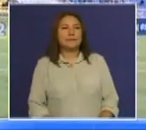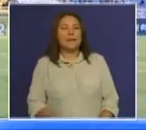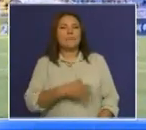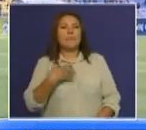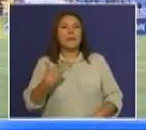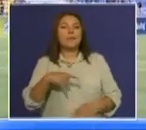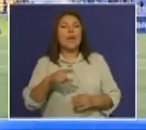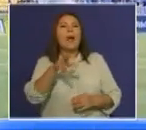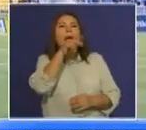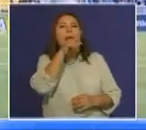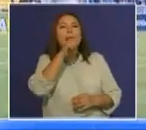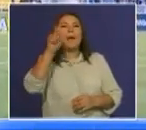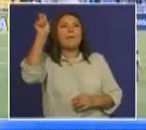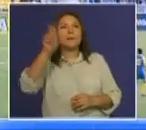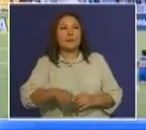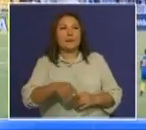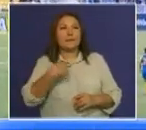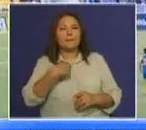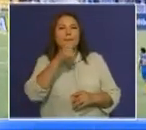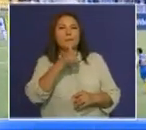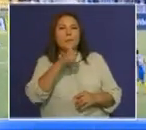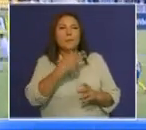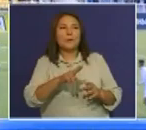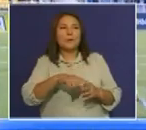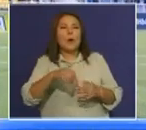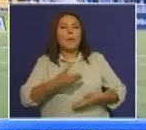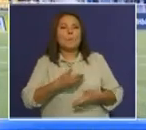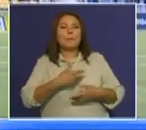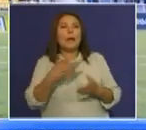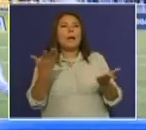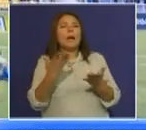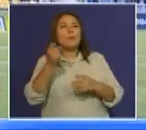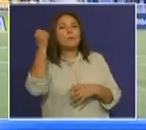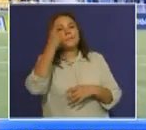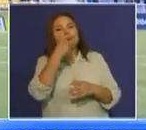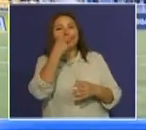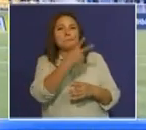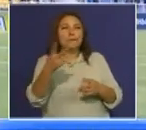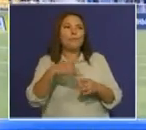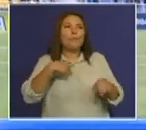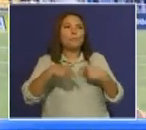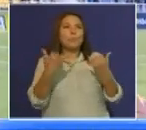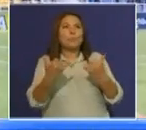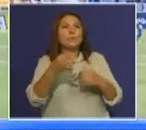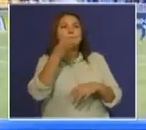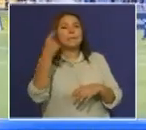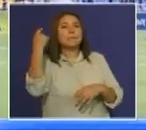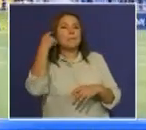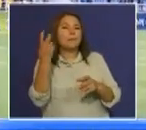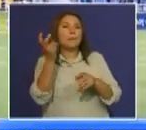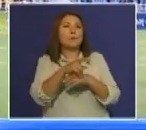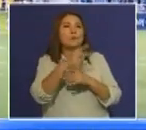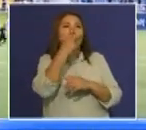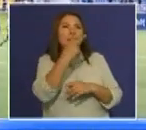Менің оңтүстік Кореядан Ақтауға саяхаттап келдім. Шағын әрі өмір сүруге қолайлы қала екен. Бүгін футбол болады дегенді естіп, көруге